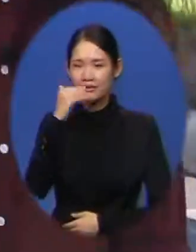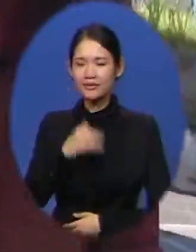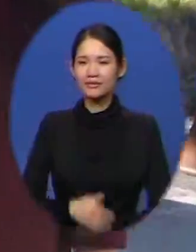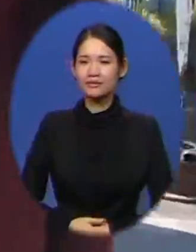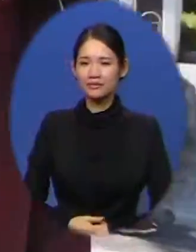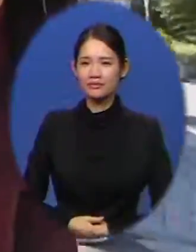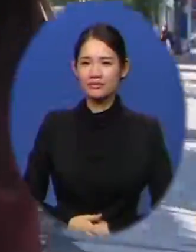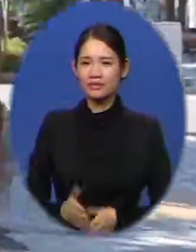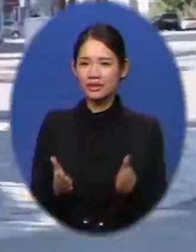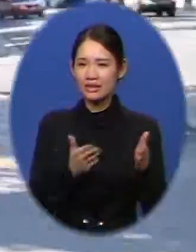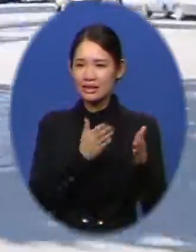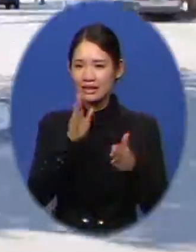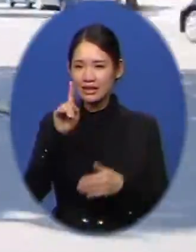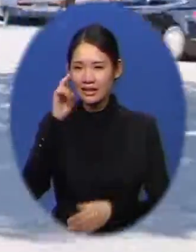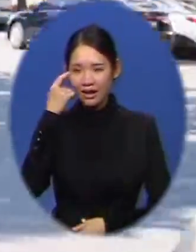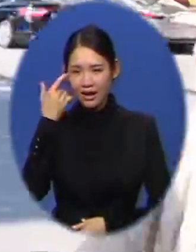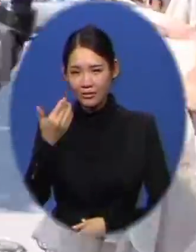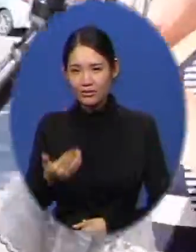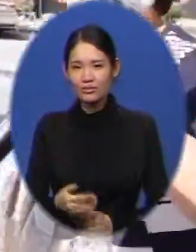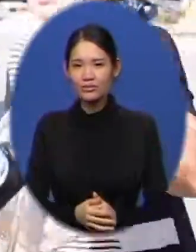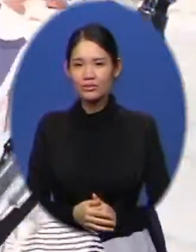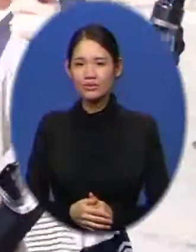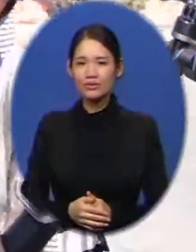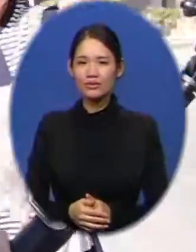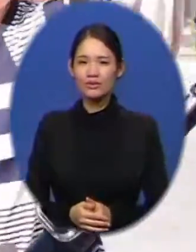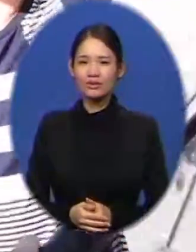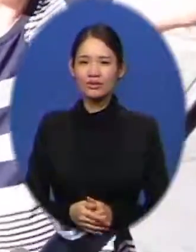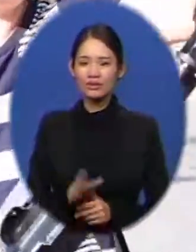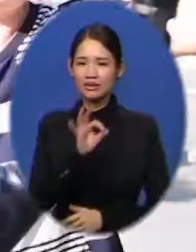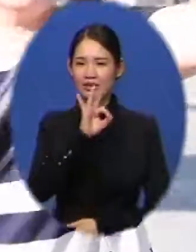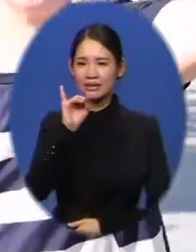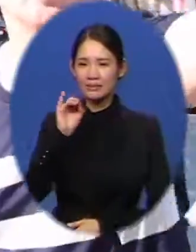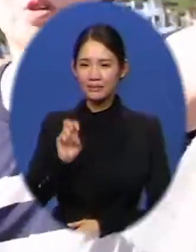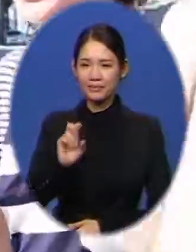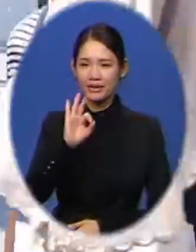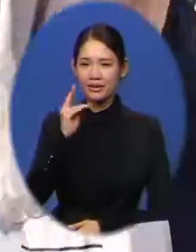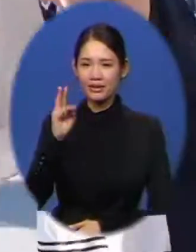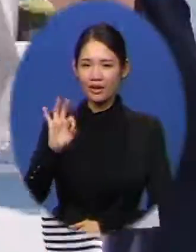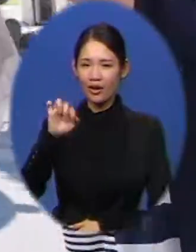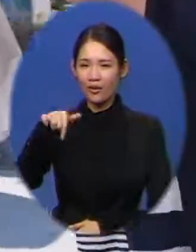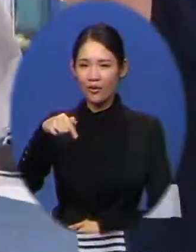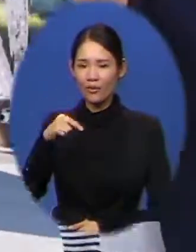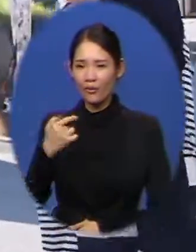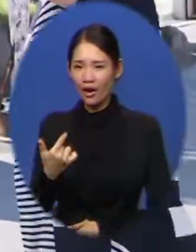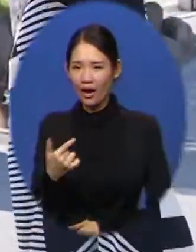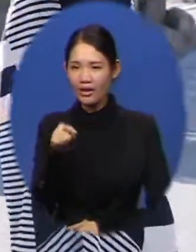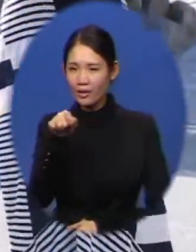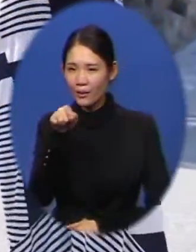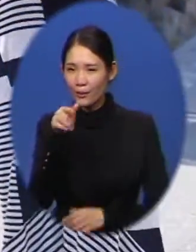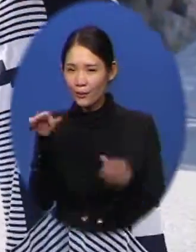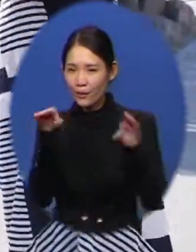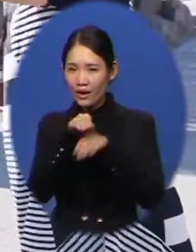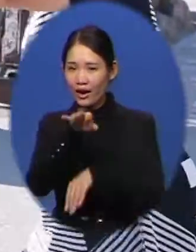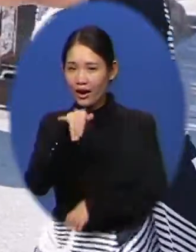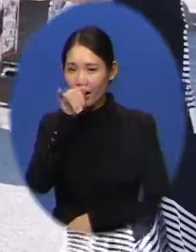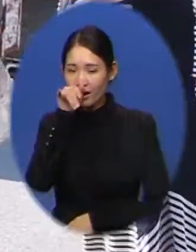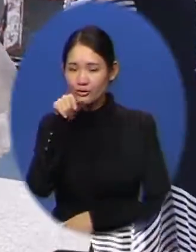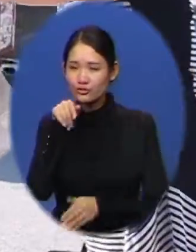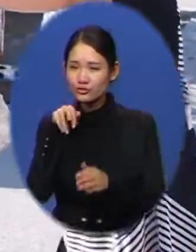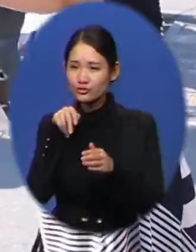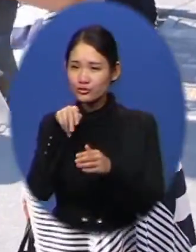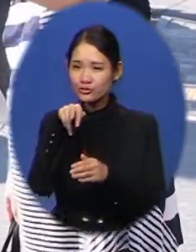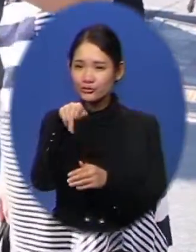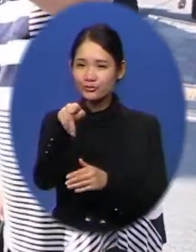길 좀 여쭙게요. 이명관 선문 혹시 아세요? 이명관 이쪽으로 여기 가서. 아, 여기 쭉 가면 돼. 거기 뭐가